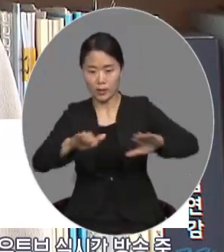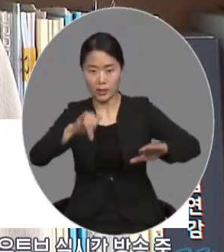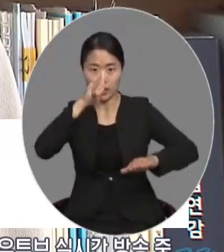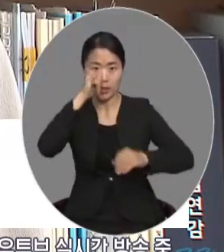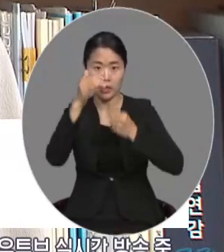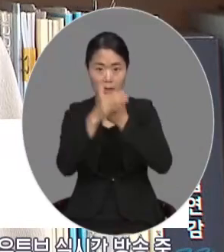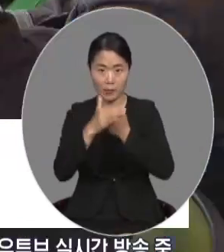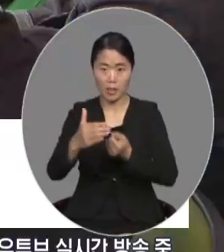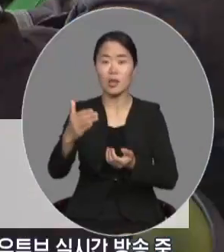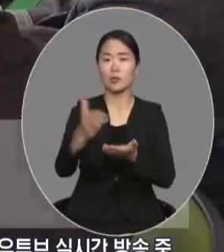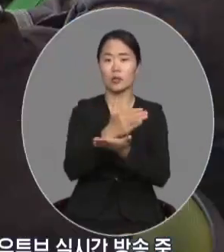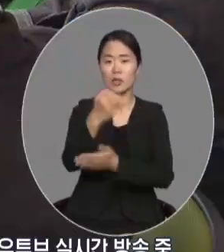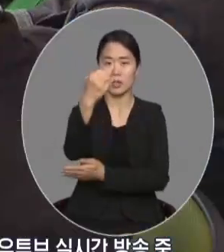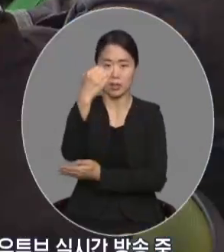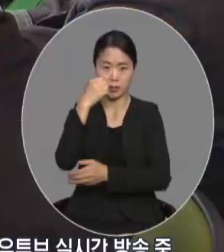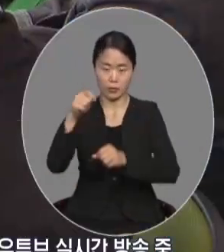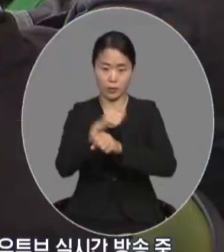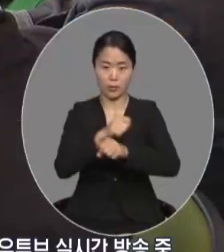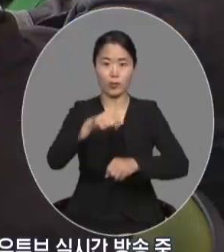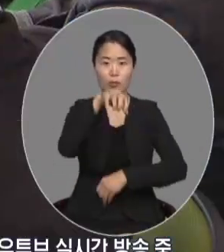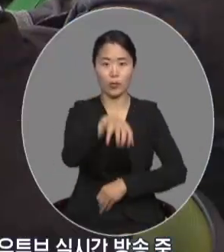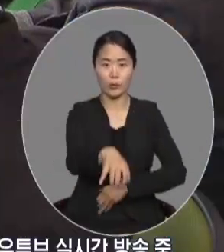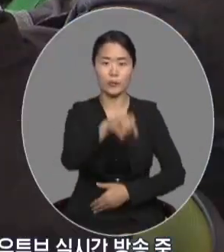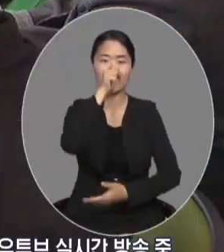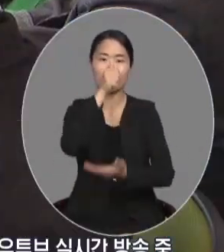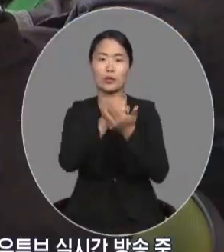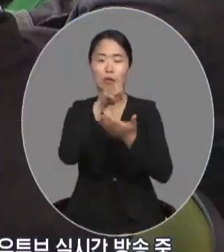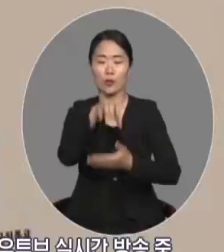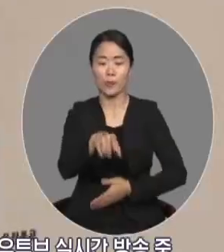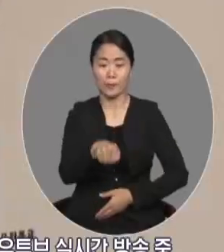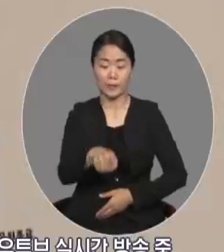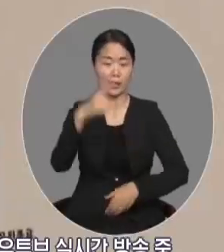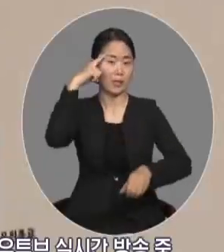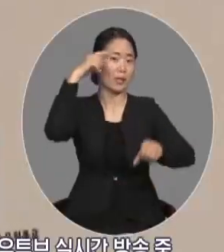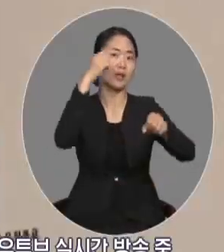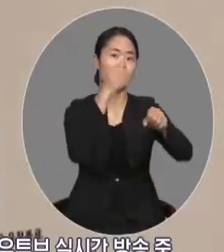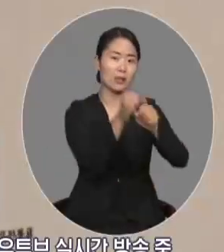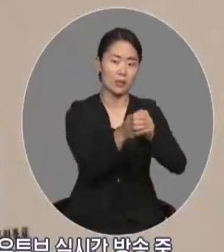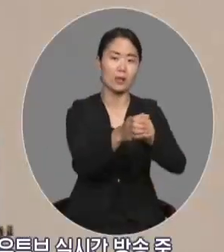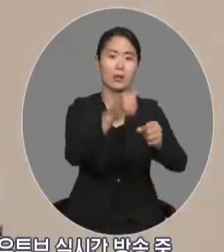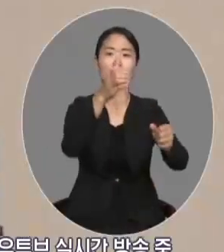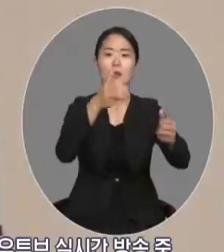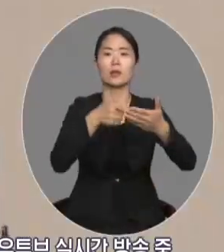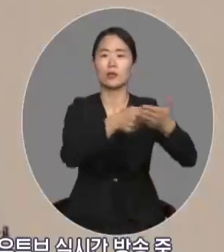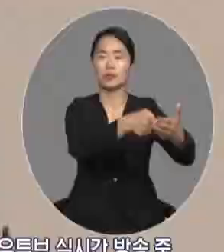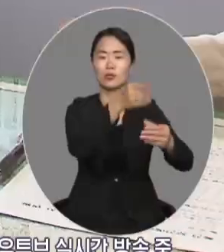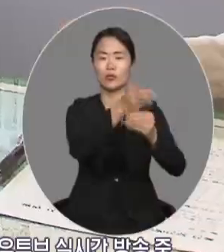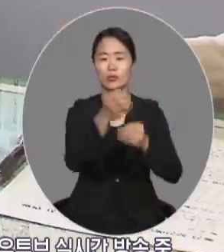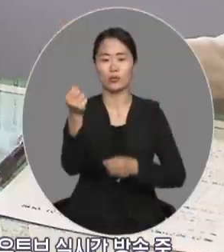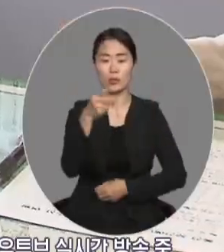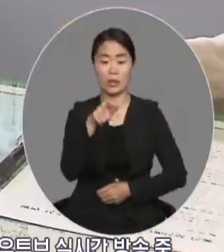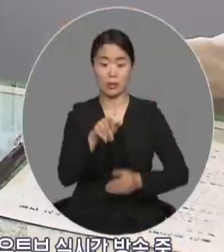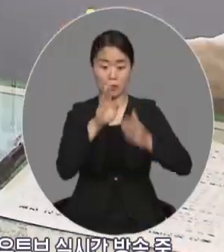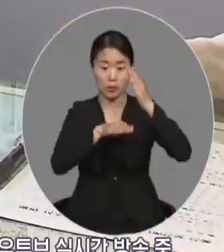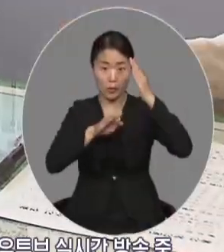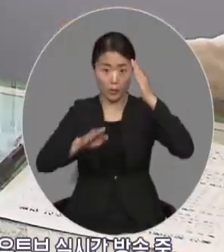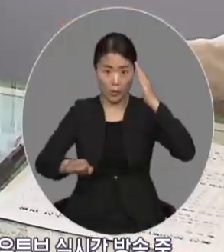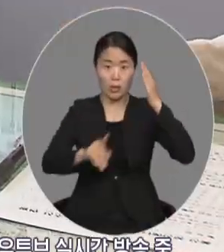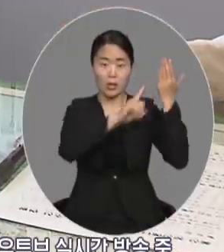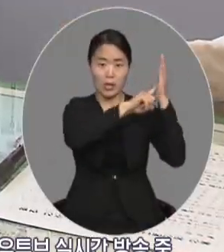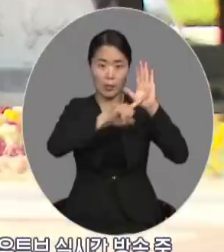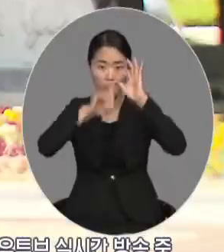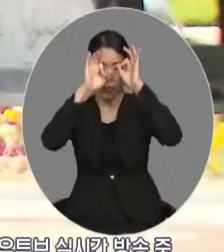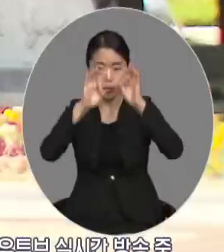특화지역의 최적지입니다. 울산시는 관련 용역을 진행 중에 있으며 정부의 가이드라인에 맞춰 공모를 신청할